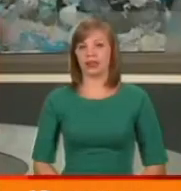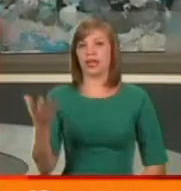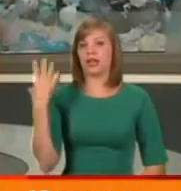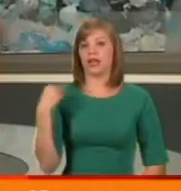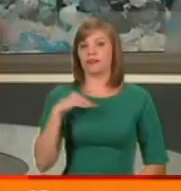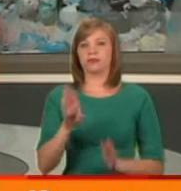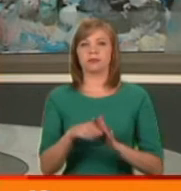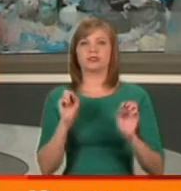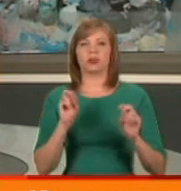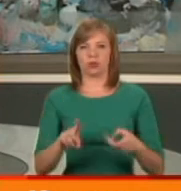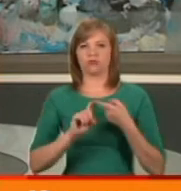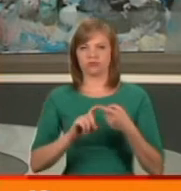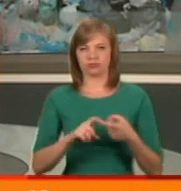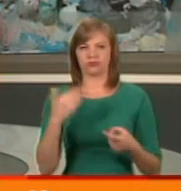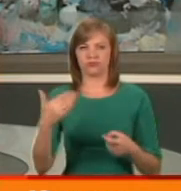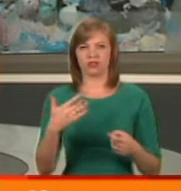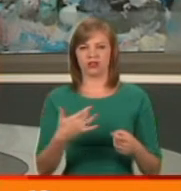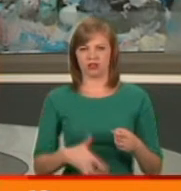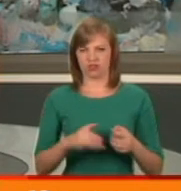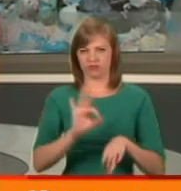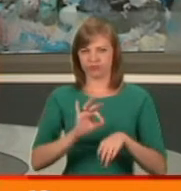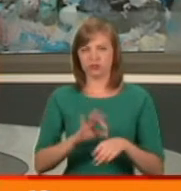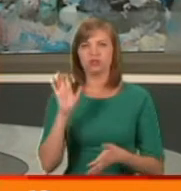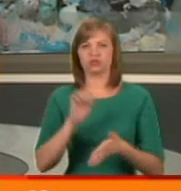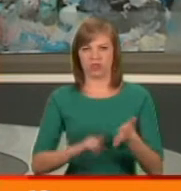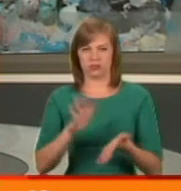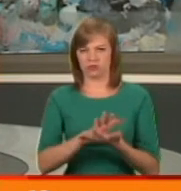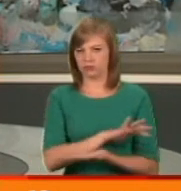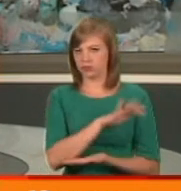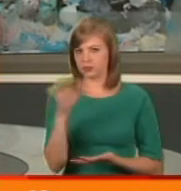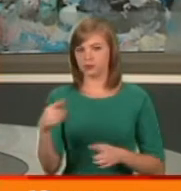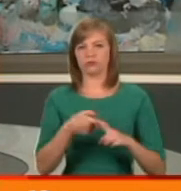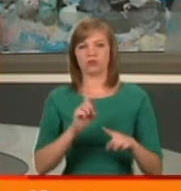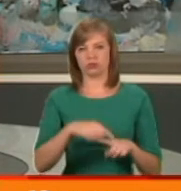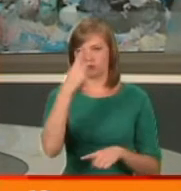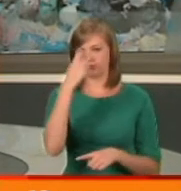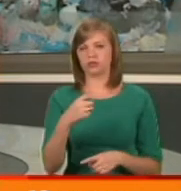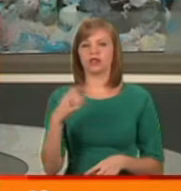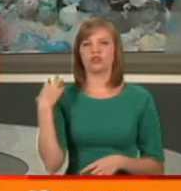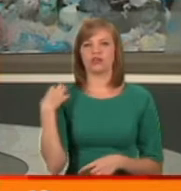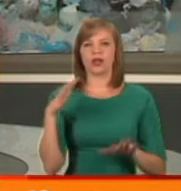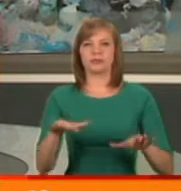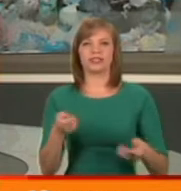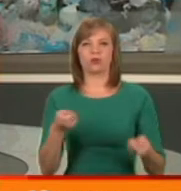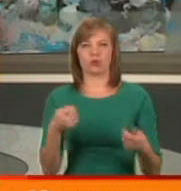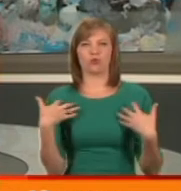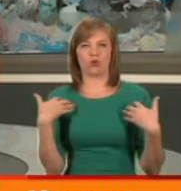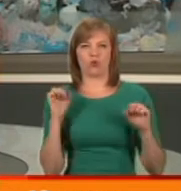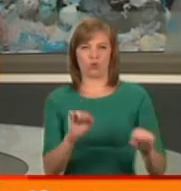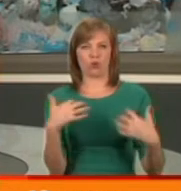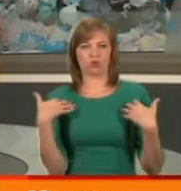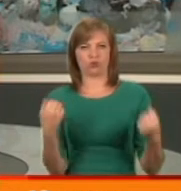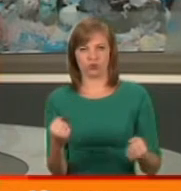Львів під загрозою епідемії кишкових інфекцій через невивезене сміття. Про це попередив начальник місцевого управління охорони